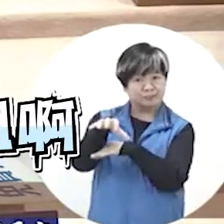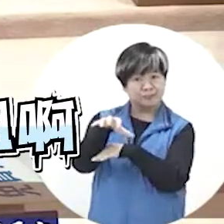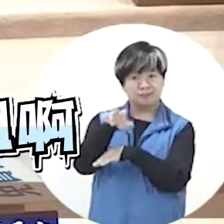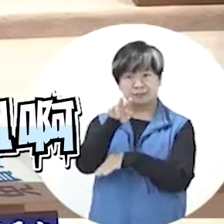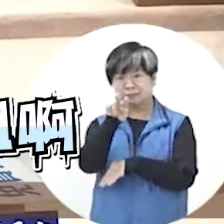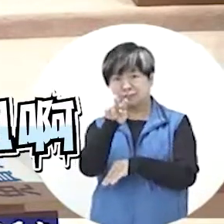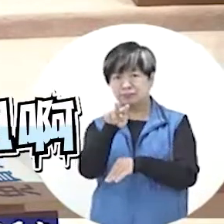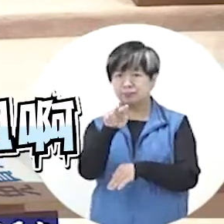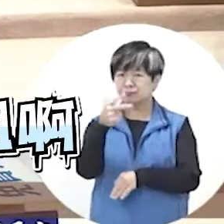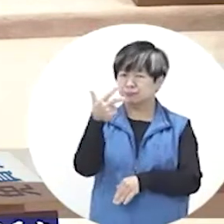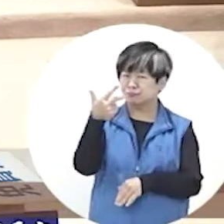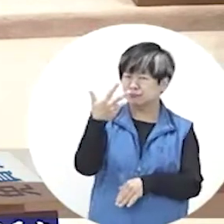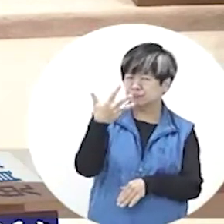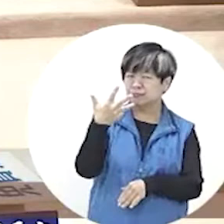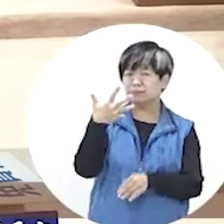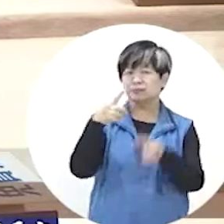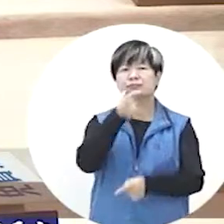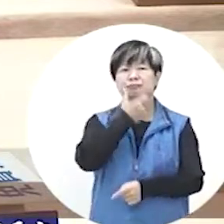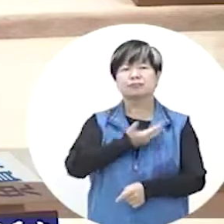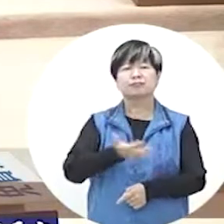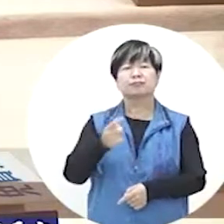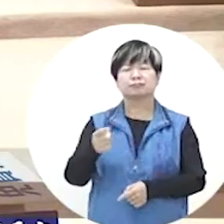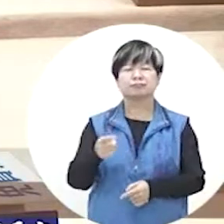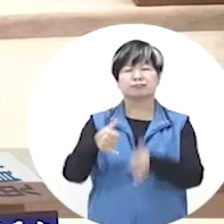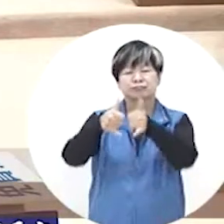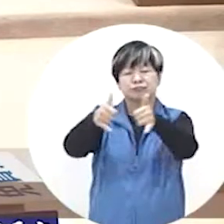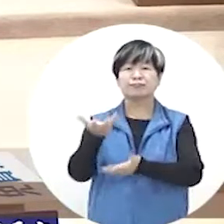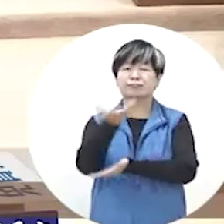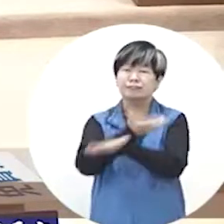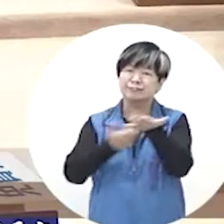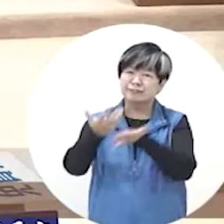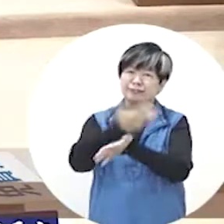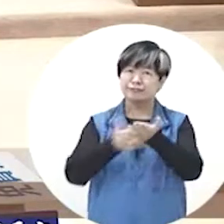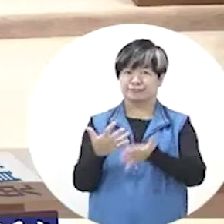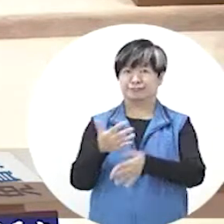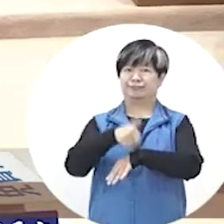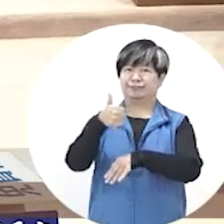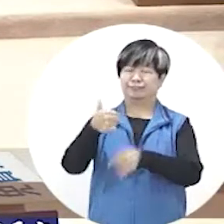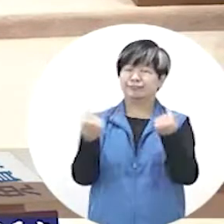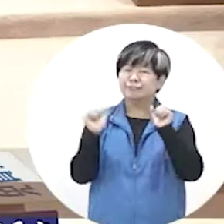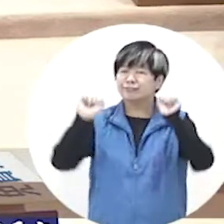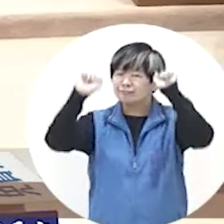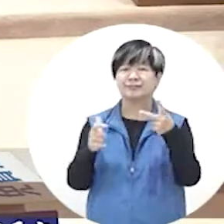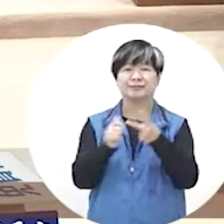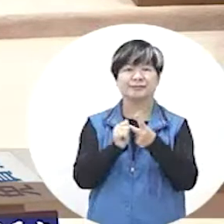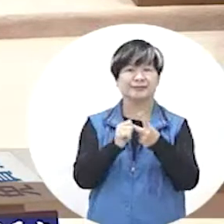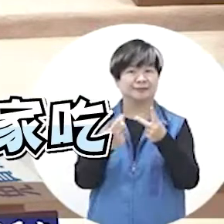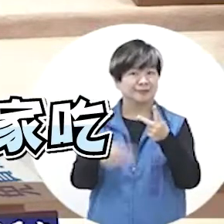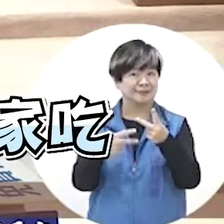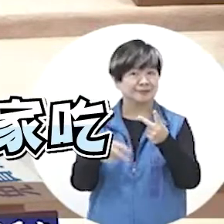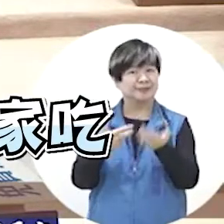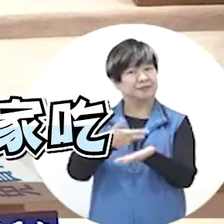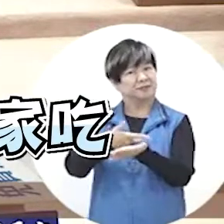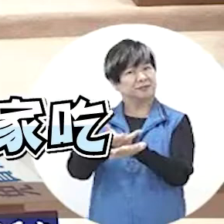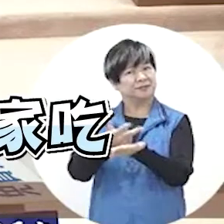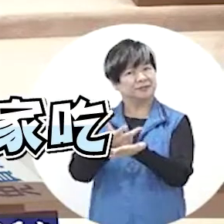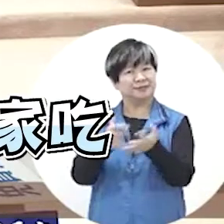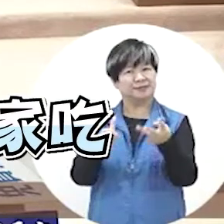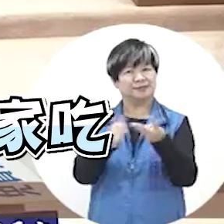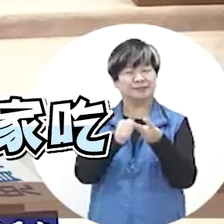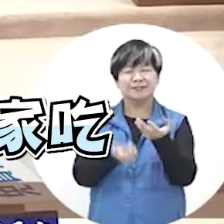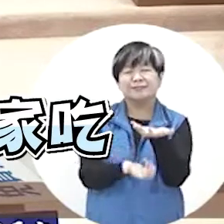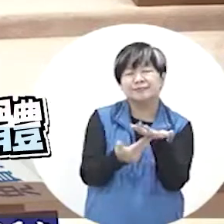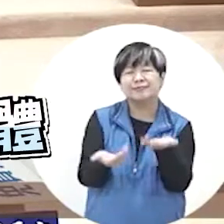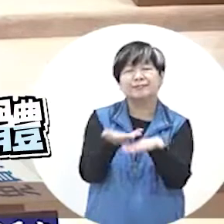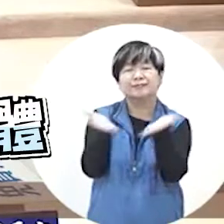慈济的大姐啊，他们就在带课程，而且他们课程也很多元，有的课程是运动的，有的课程是艺术的，或者甚至会煮煮东西